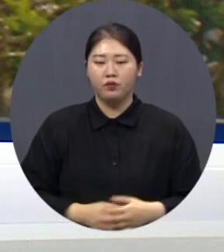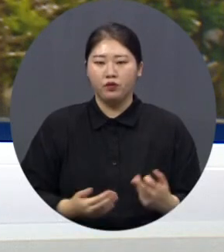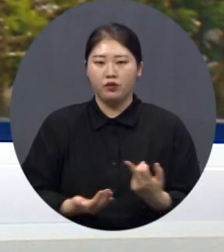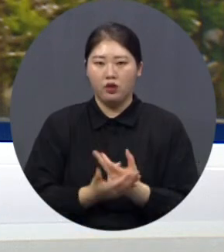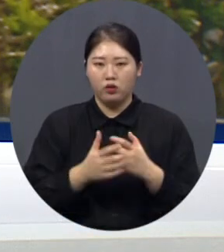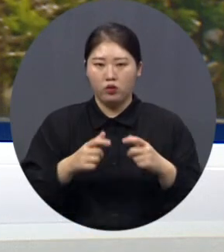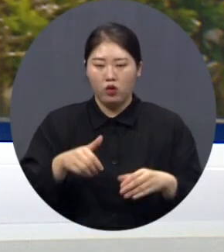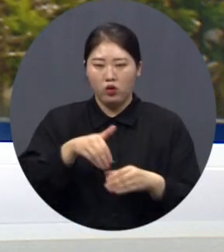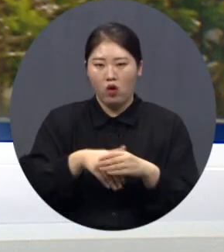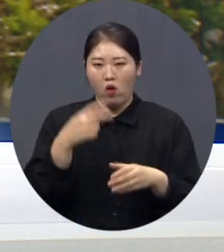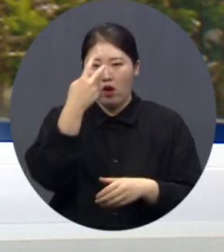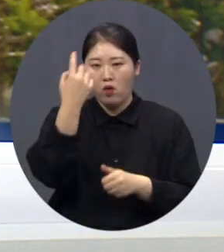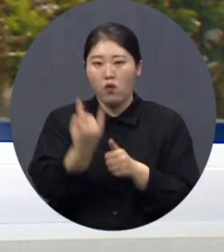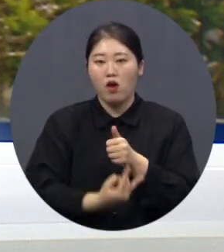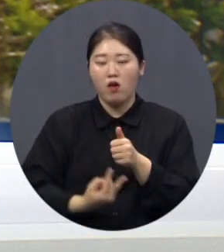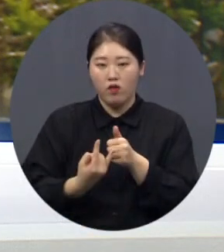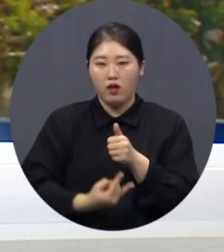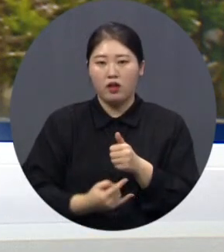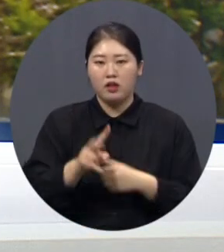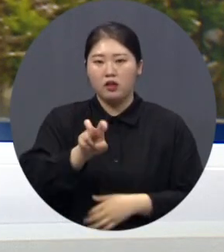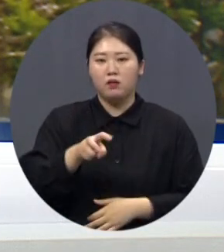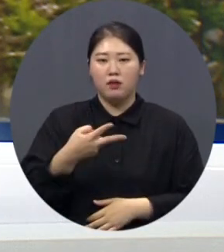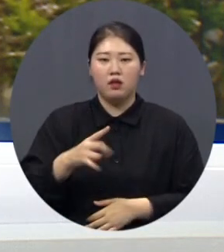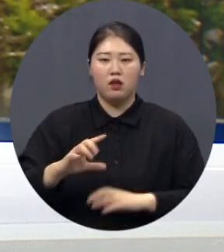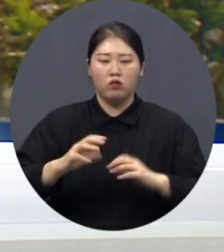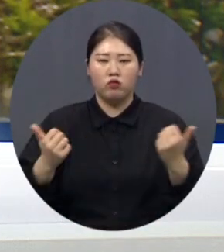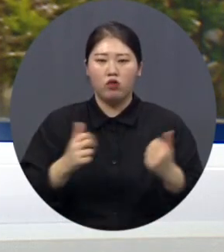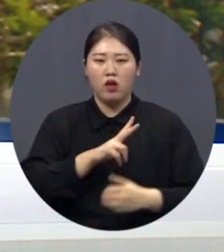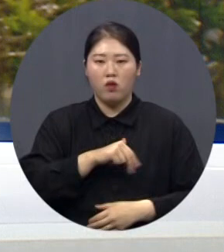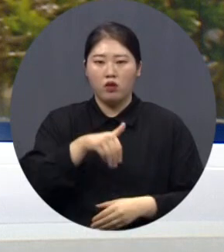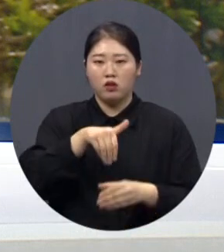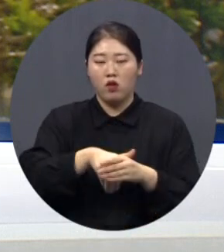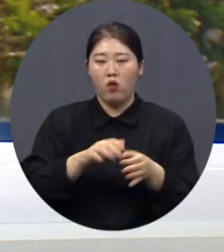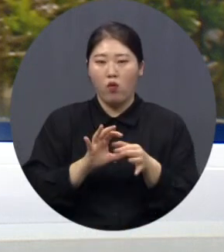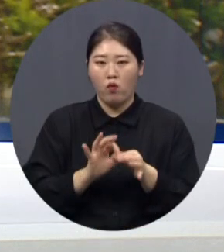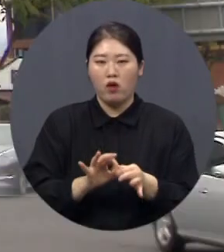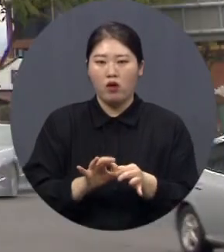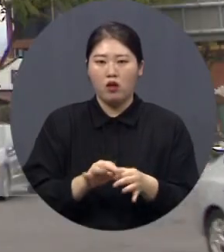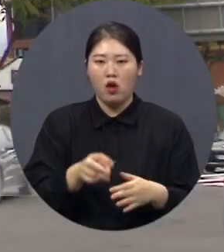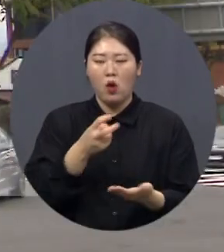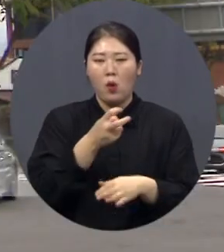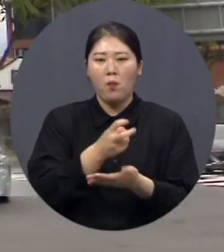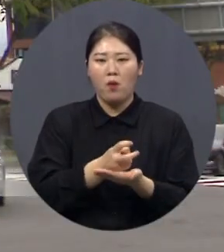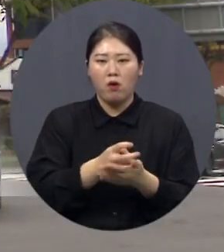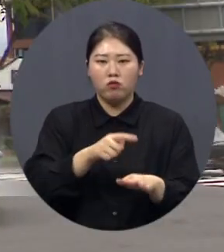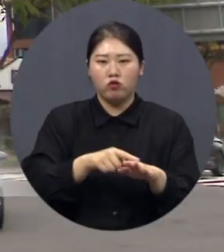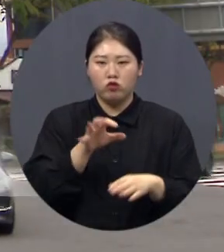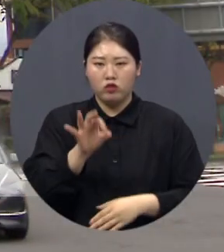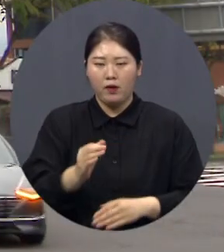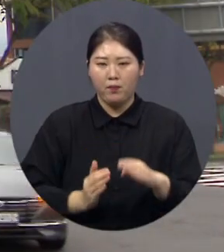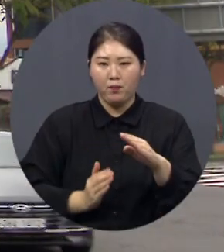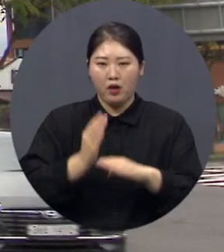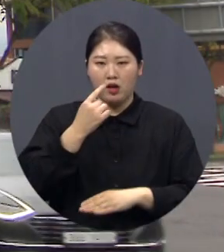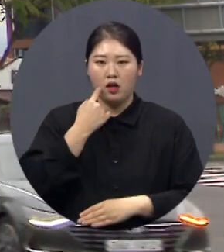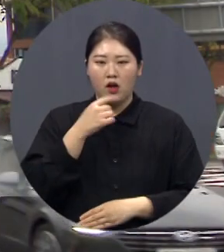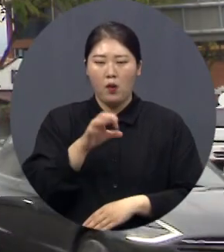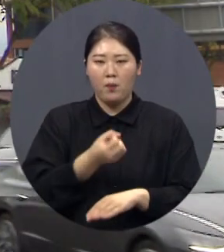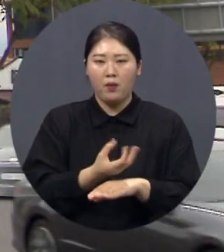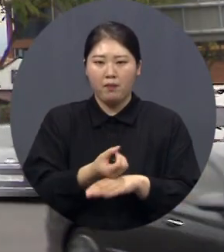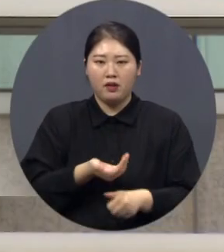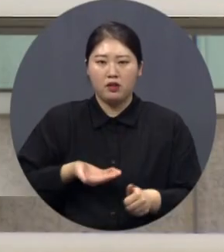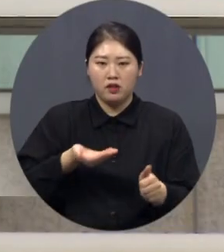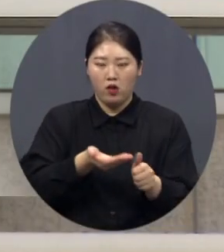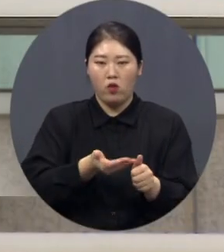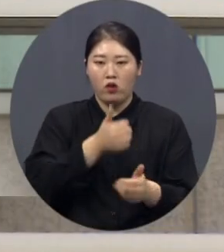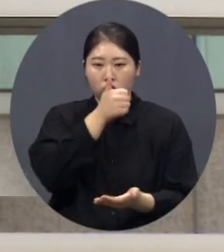제주도 선거관리위원회는 22대 국회의원 선거와 관련해 법정 수당과 실비가 넘는 금품을 제공한 혐의로